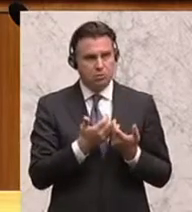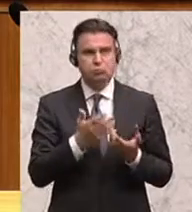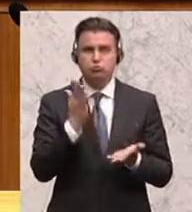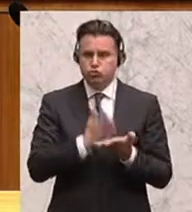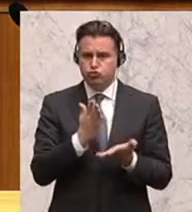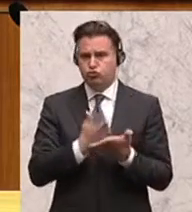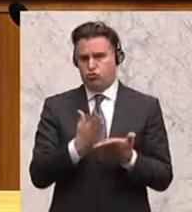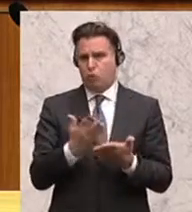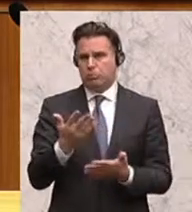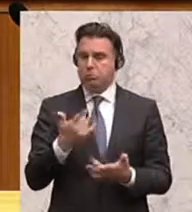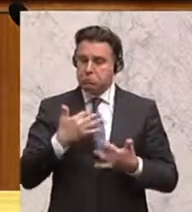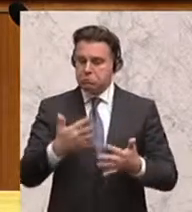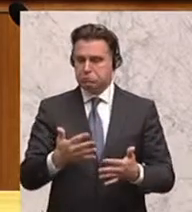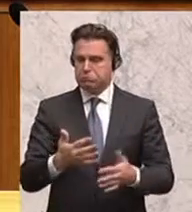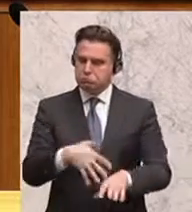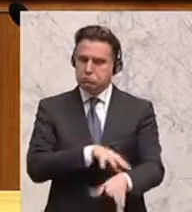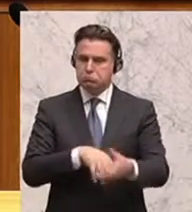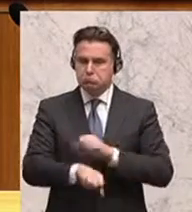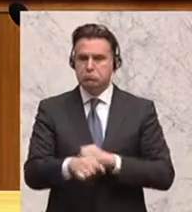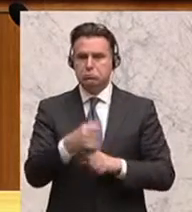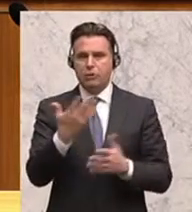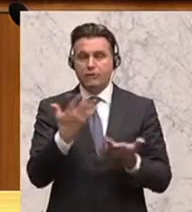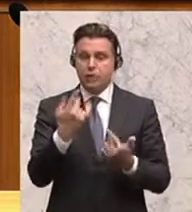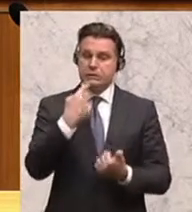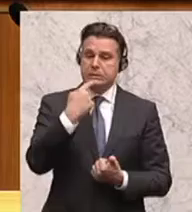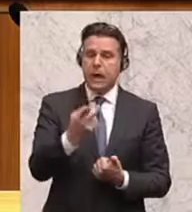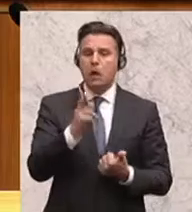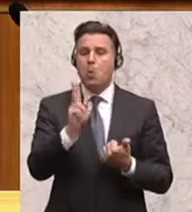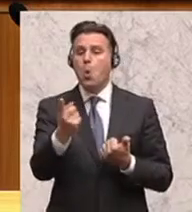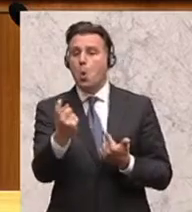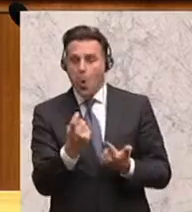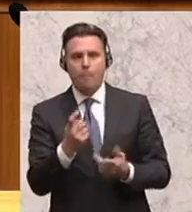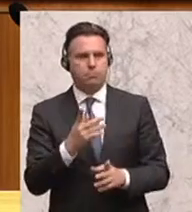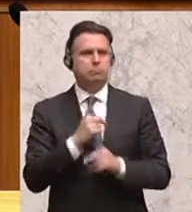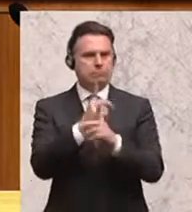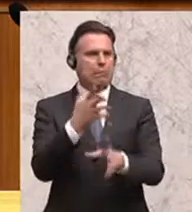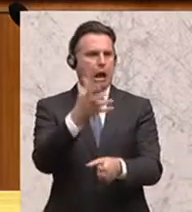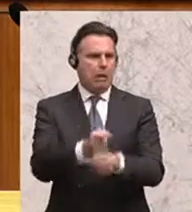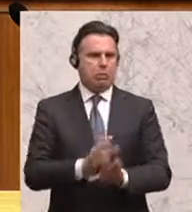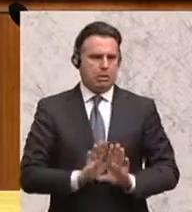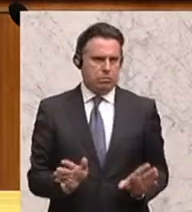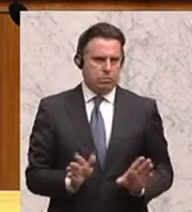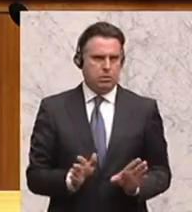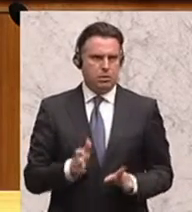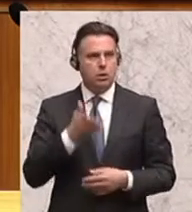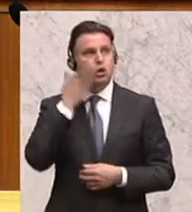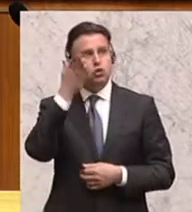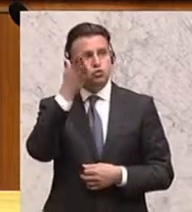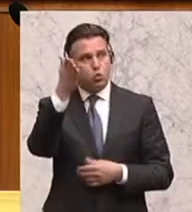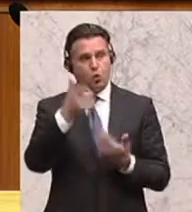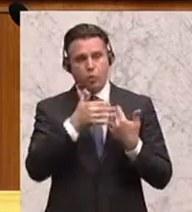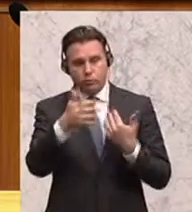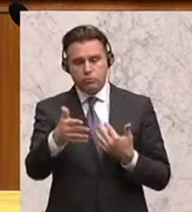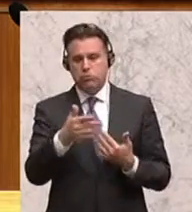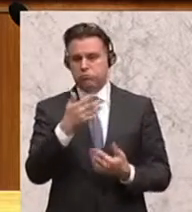gelungen das was wir prognostiziert haben auch einzuhalten was wollen wir in der zukunft wir wollen